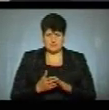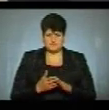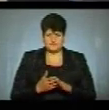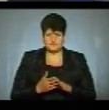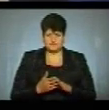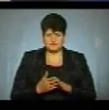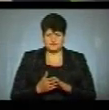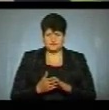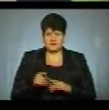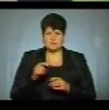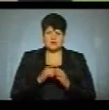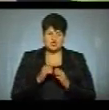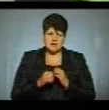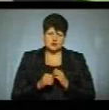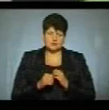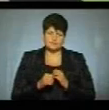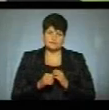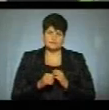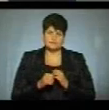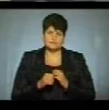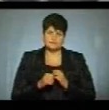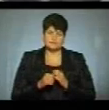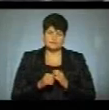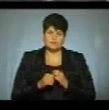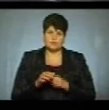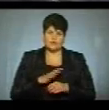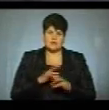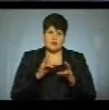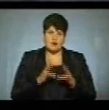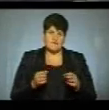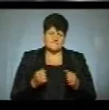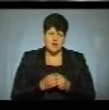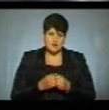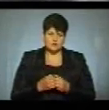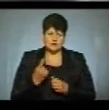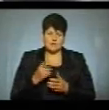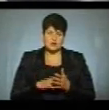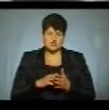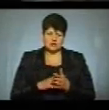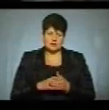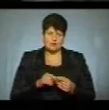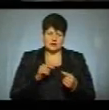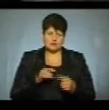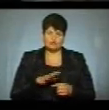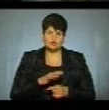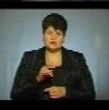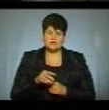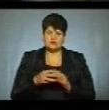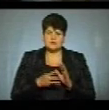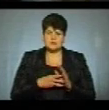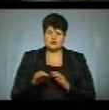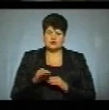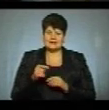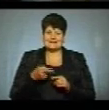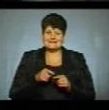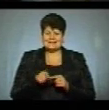Там часто приходять аварії. Однією з причин протесту, за словами Софії Магмет, було те, що 18 жовтня